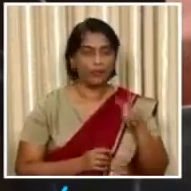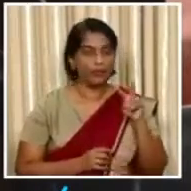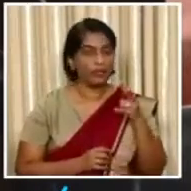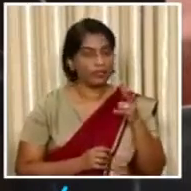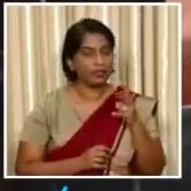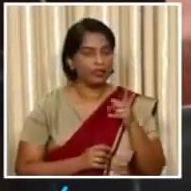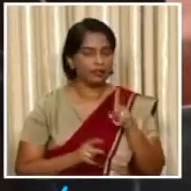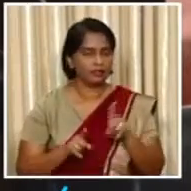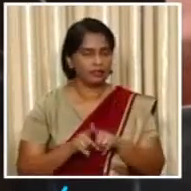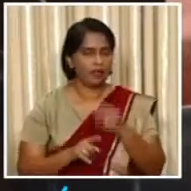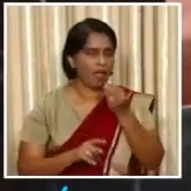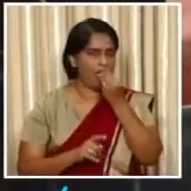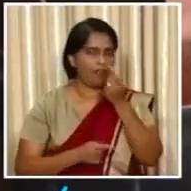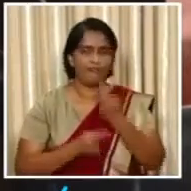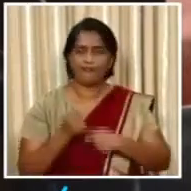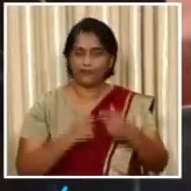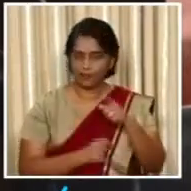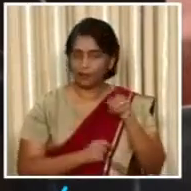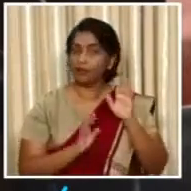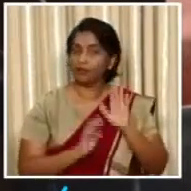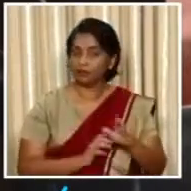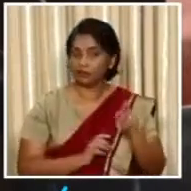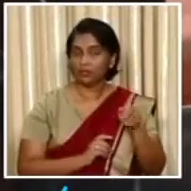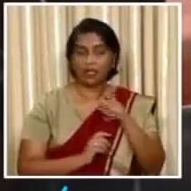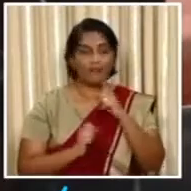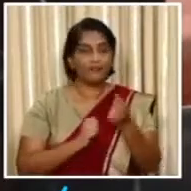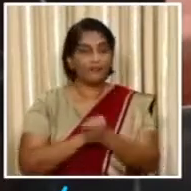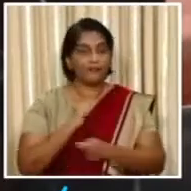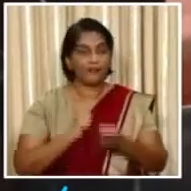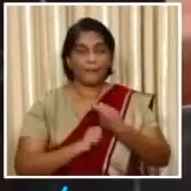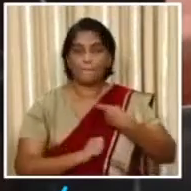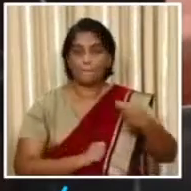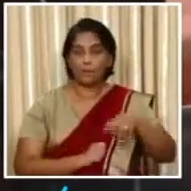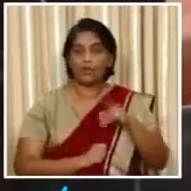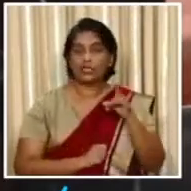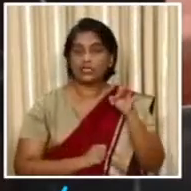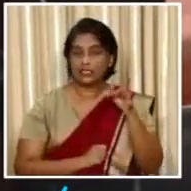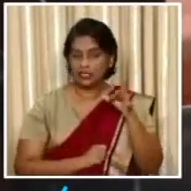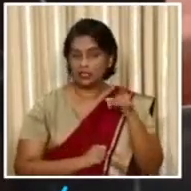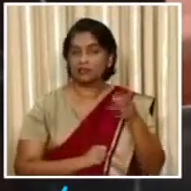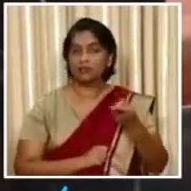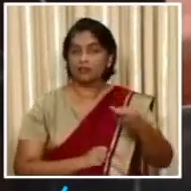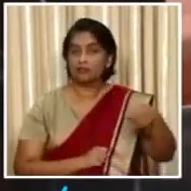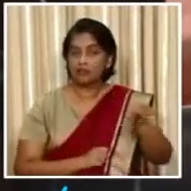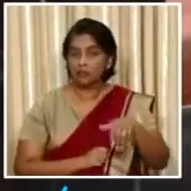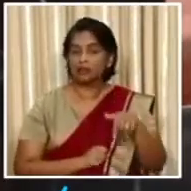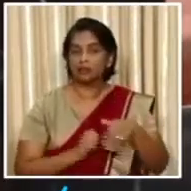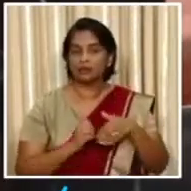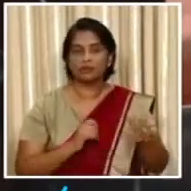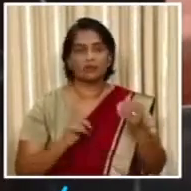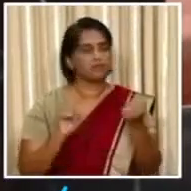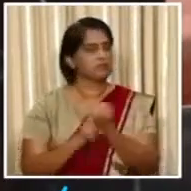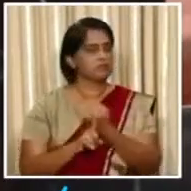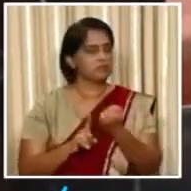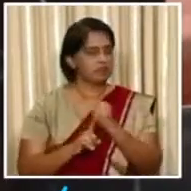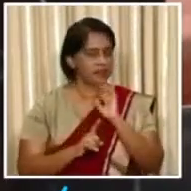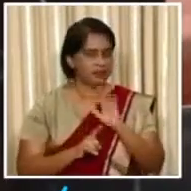800 ரூபாவுக்கு நெல்லை வாங்குவதற்கு அரசாங்கத்திற்கு அழுத்தம் கொடுக்கின்றார்கள். எனவே அவர்களது